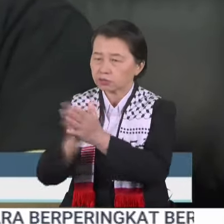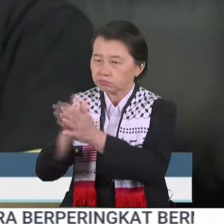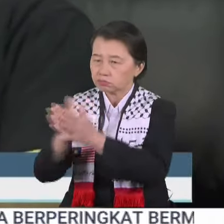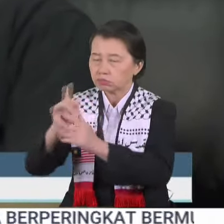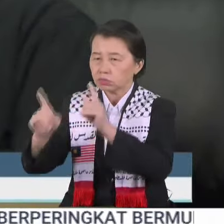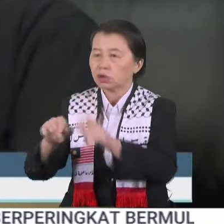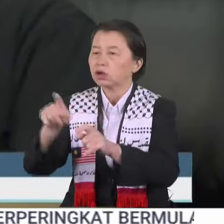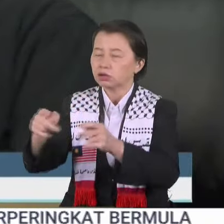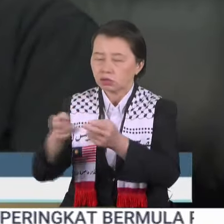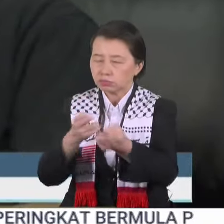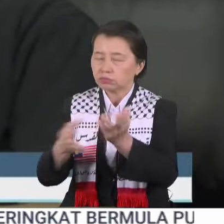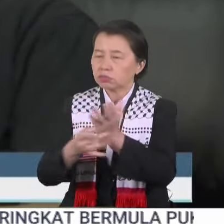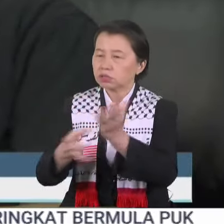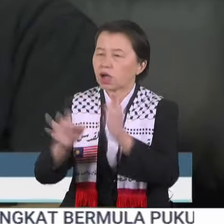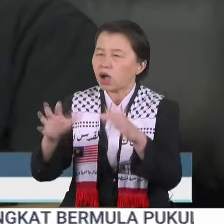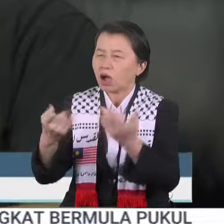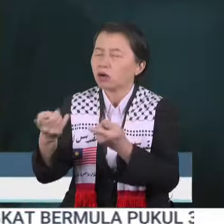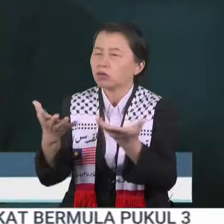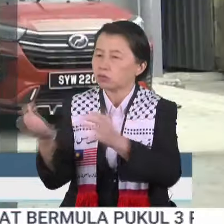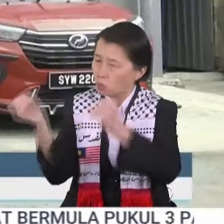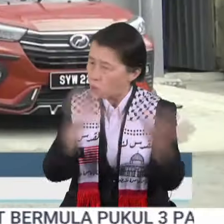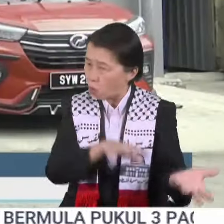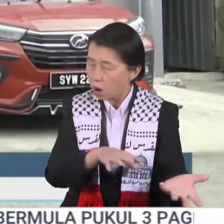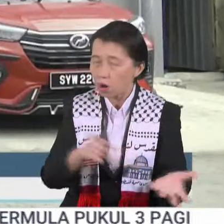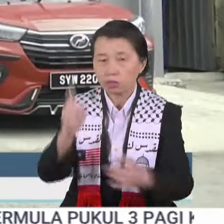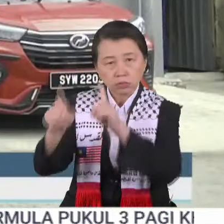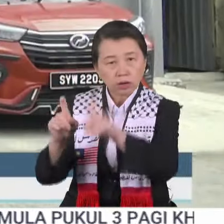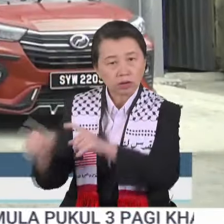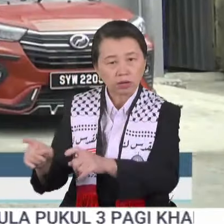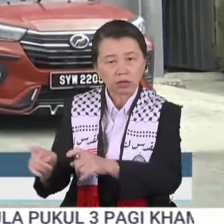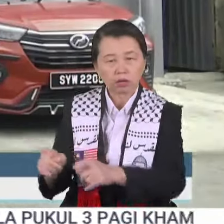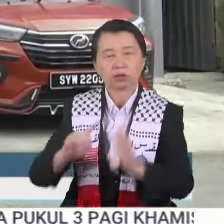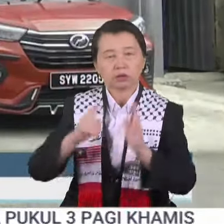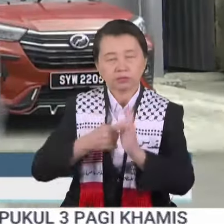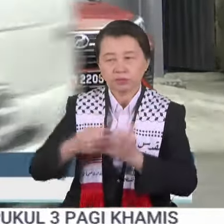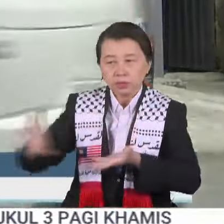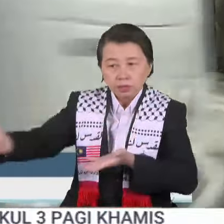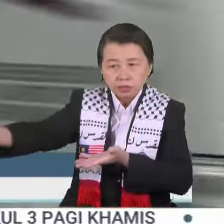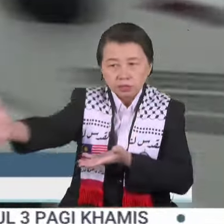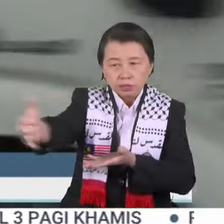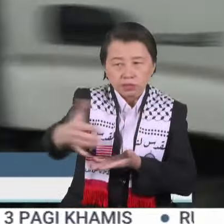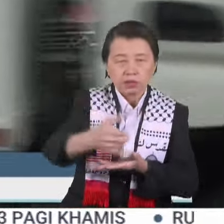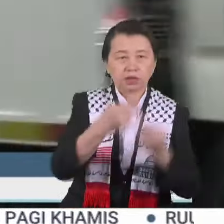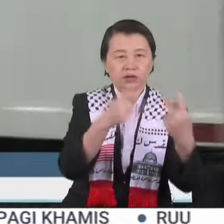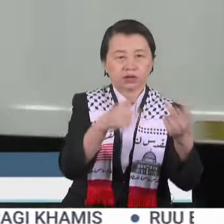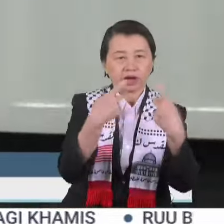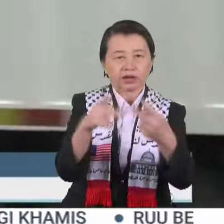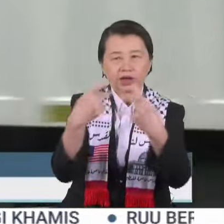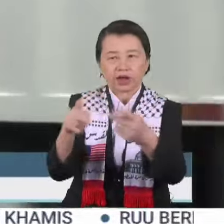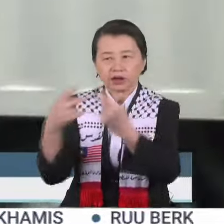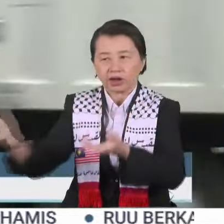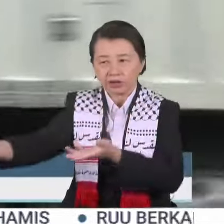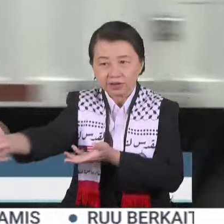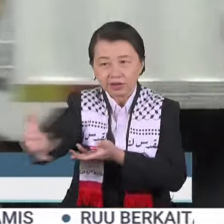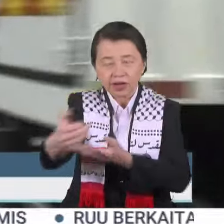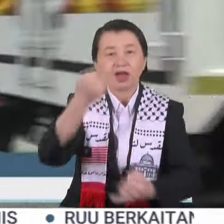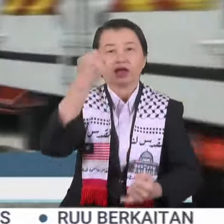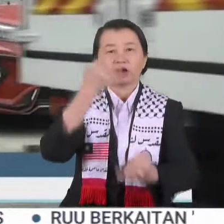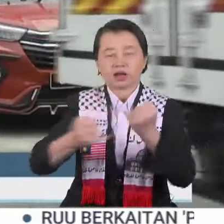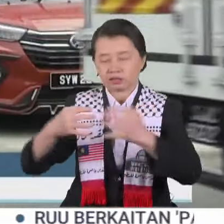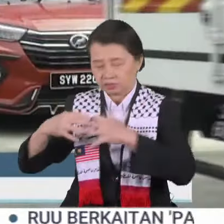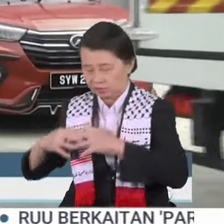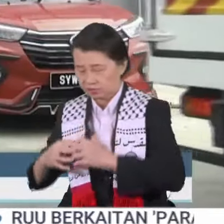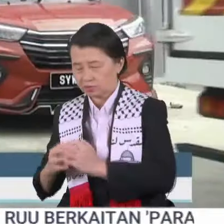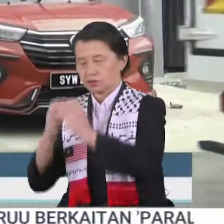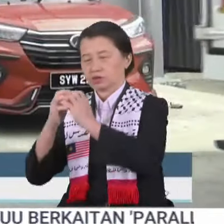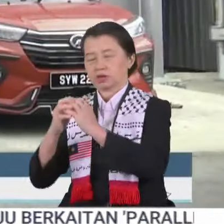kedai macam mana dia urus tu minyak masak terpakai. Bermula mengumpul minyak terpakai dari kedai ke kedai, beliau akhirnya